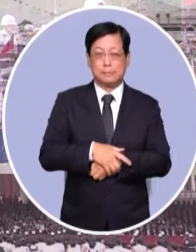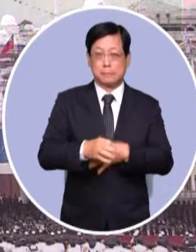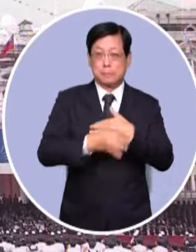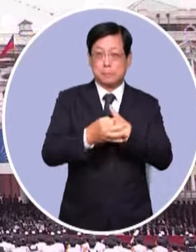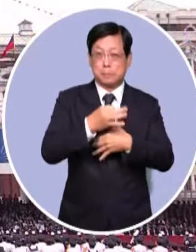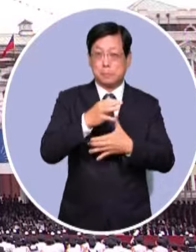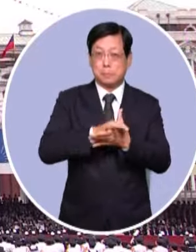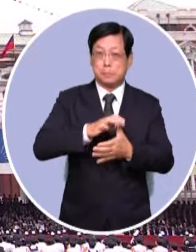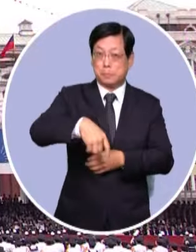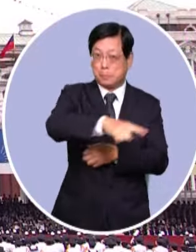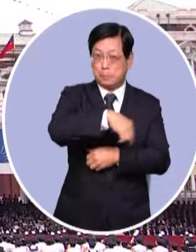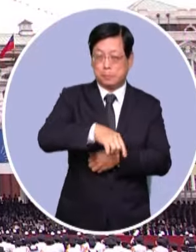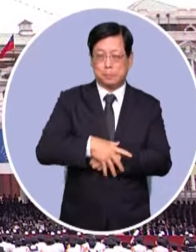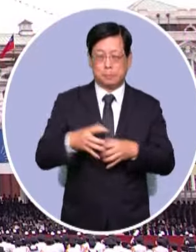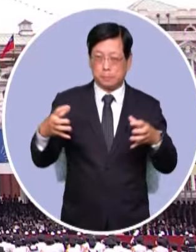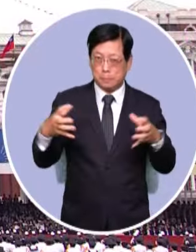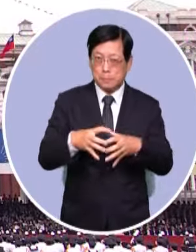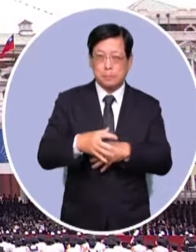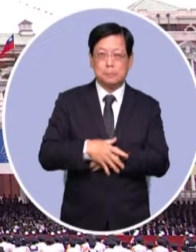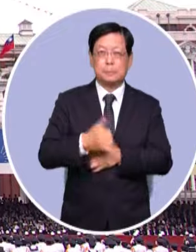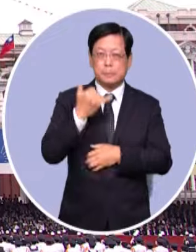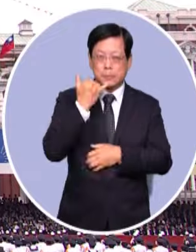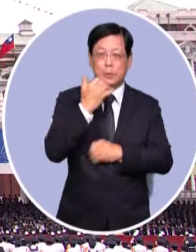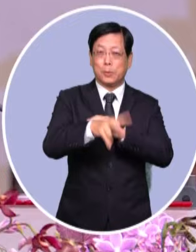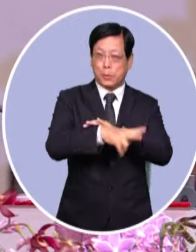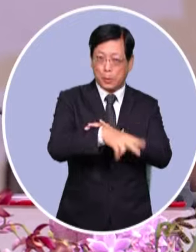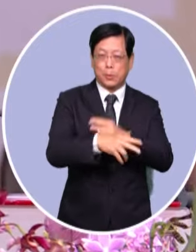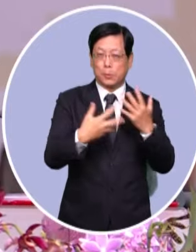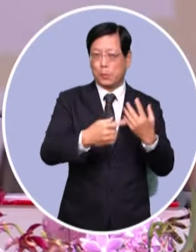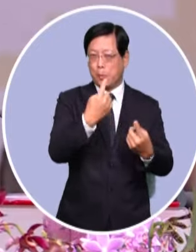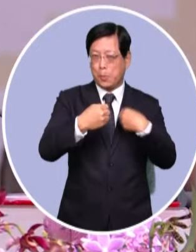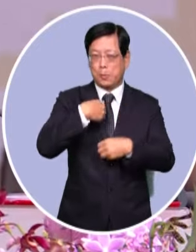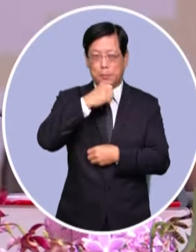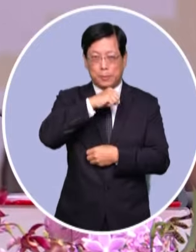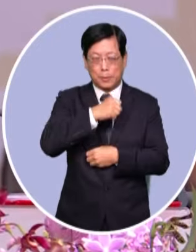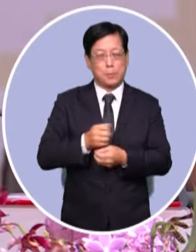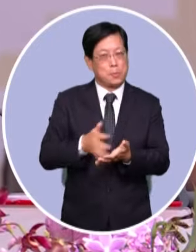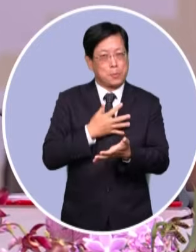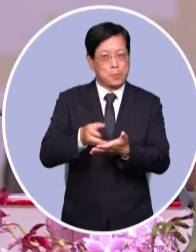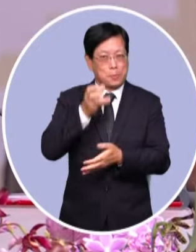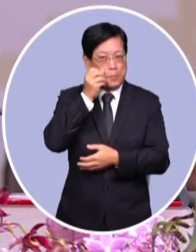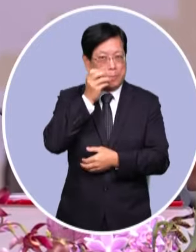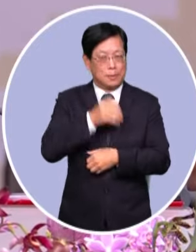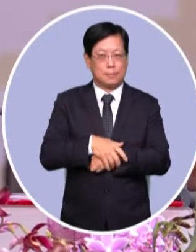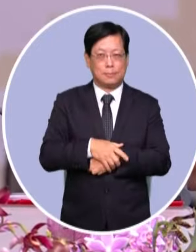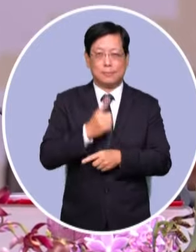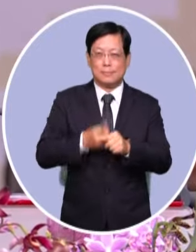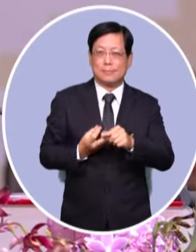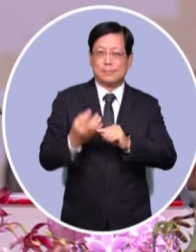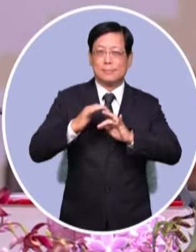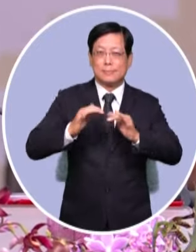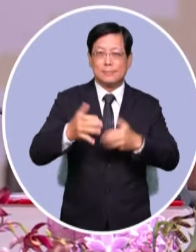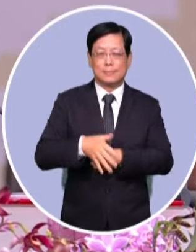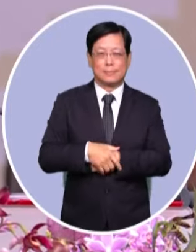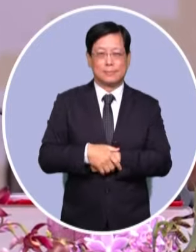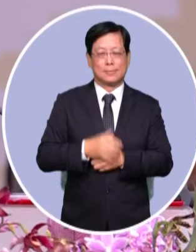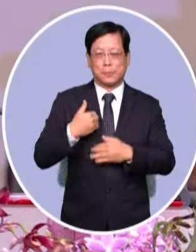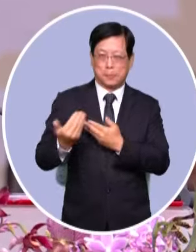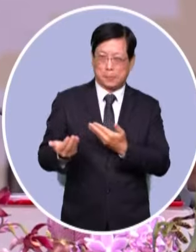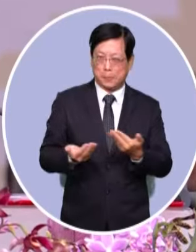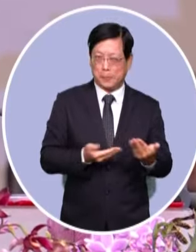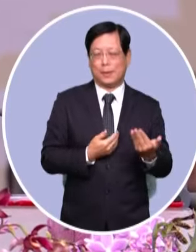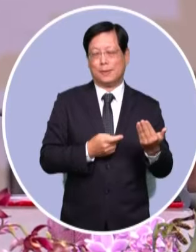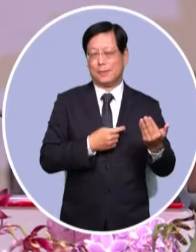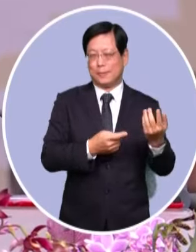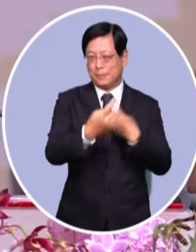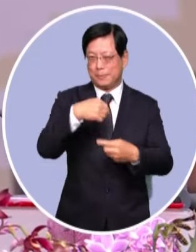侨同胞有空多回台湾来走走，来看看，中华民国随时欢迎各